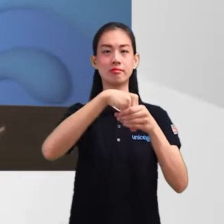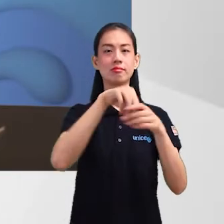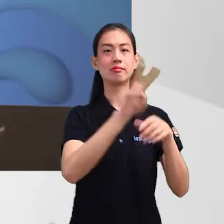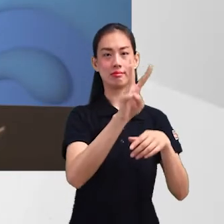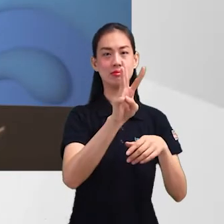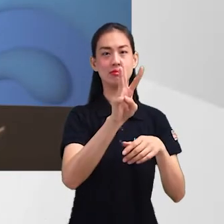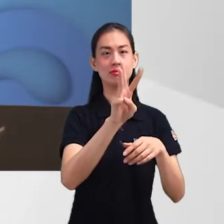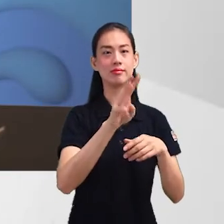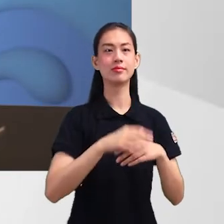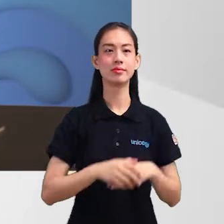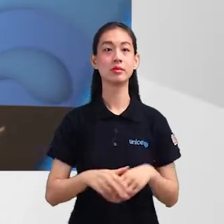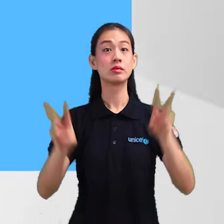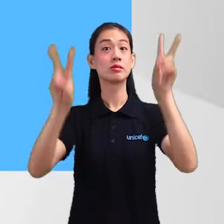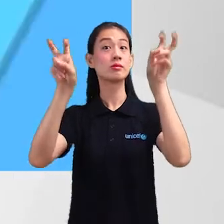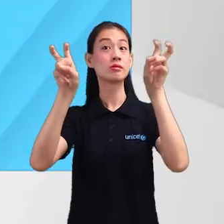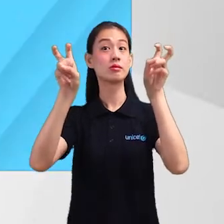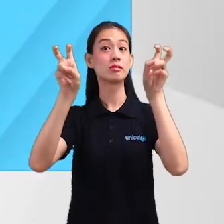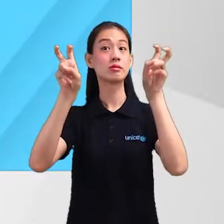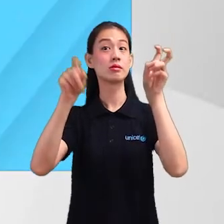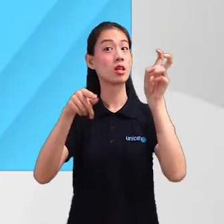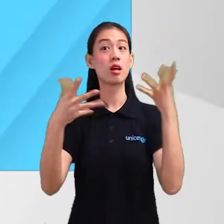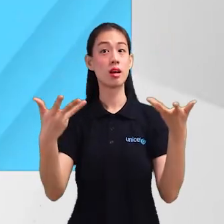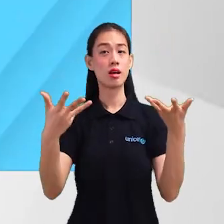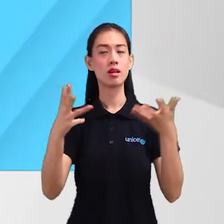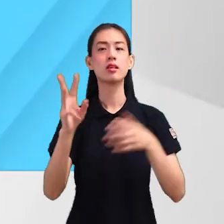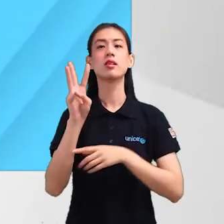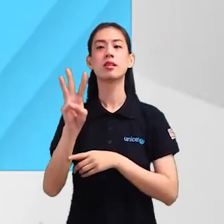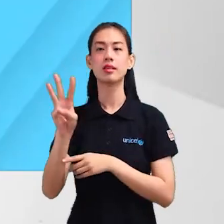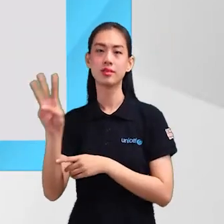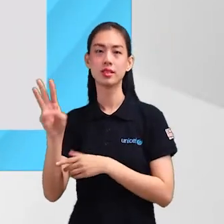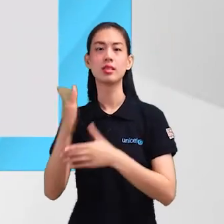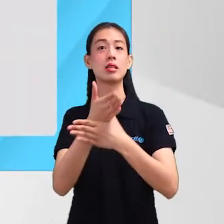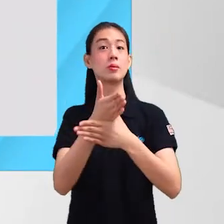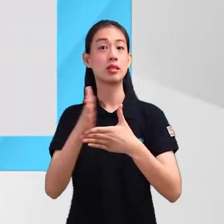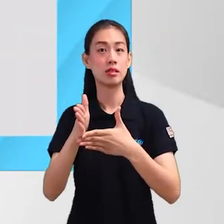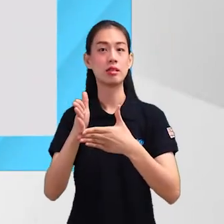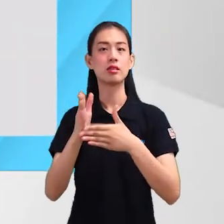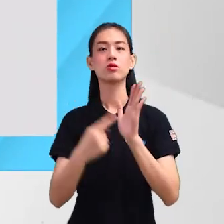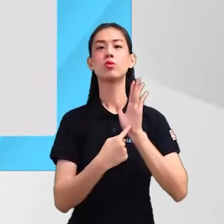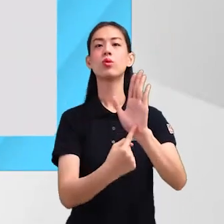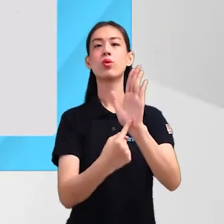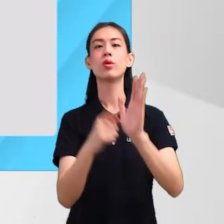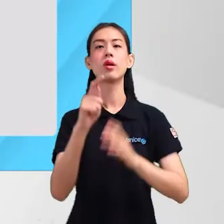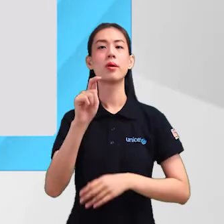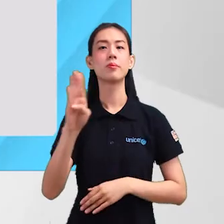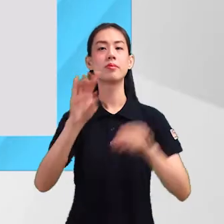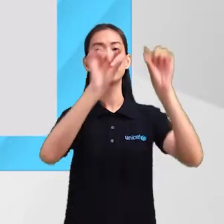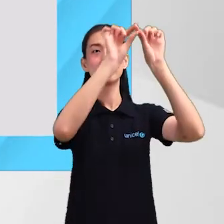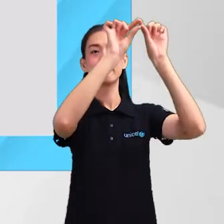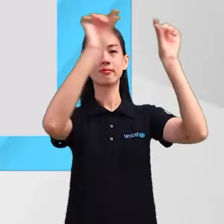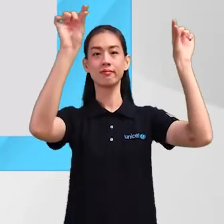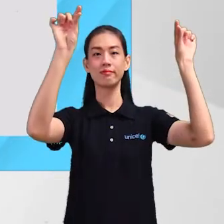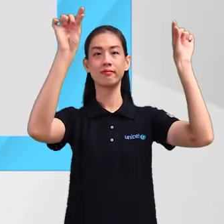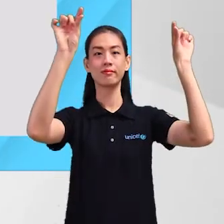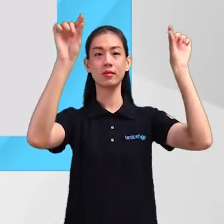adalah sebahagian daripada laman web ini. Tag title adalah apa yang akan anda lihat di bahagian atas pelayar web yang